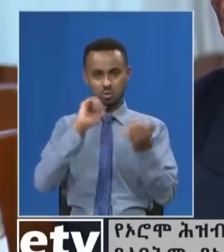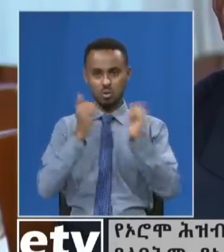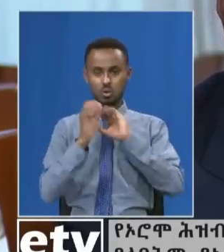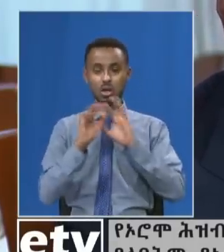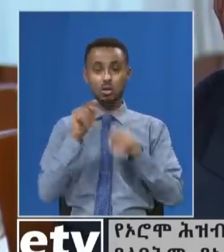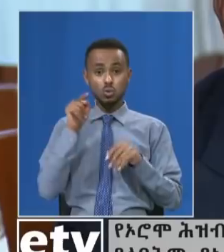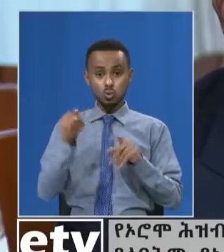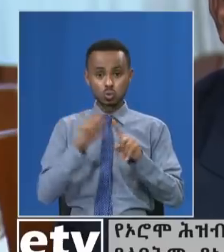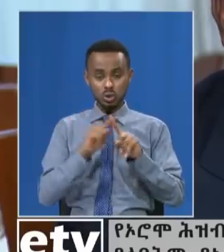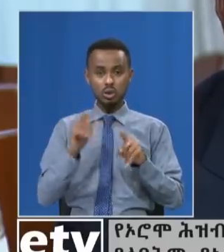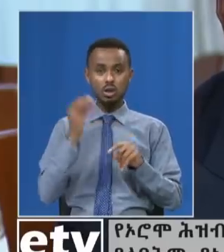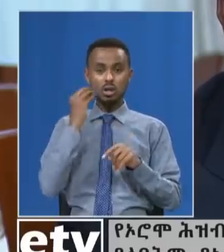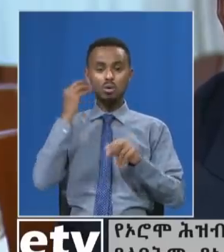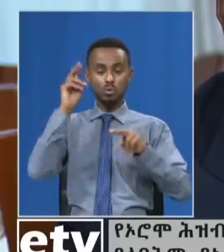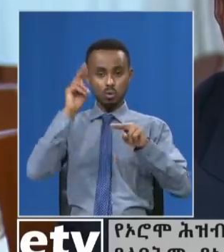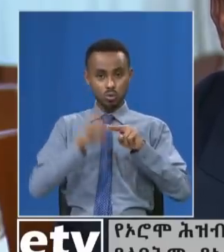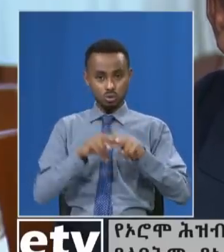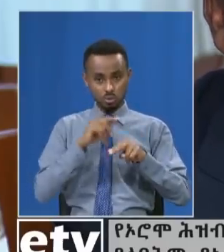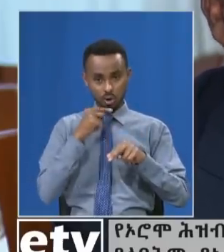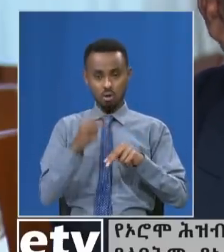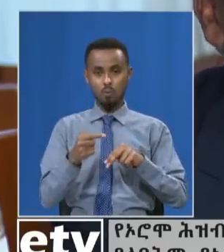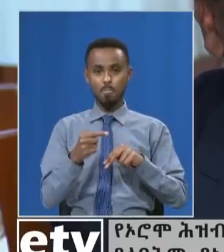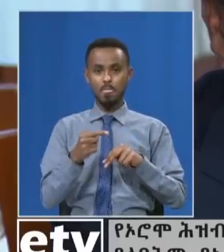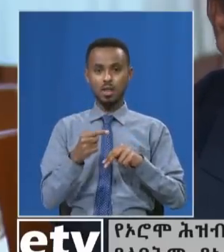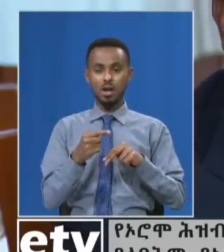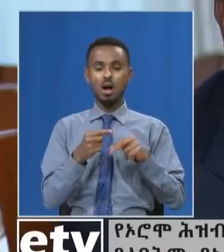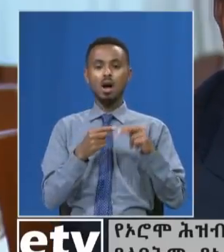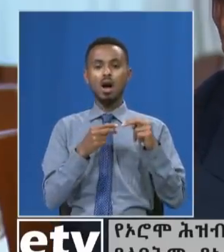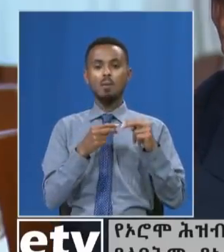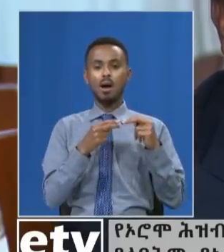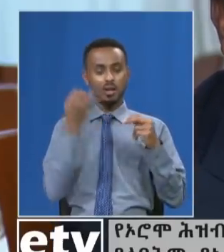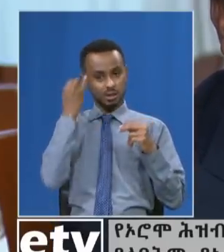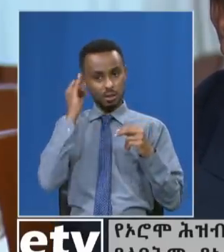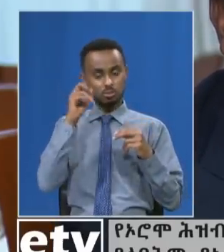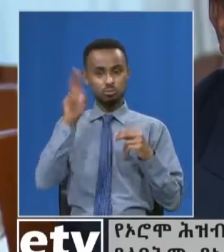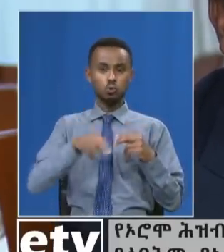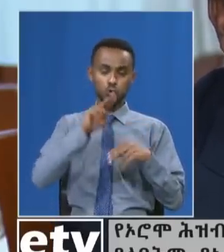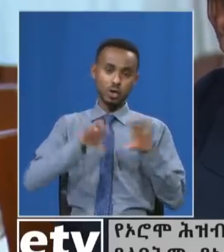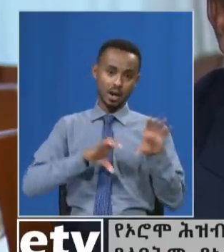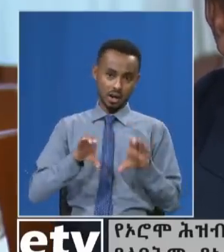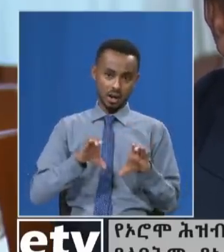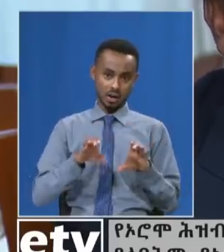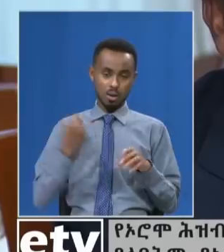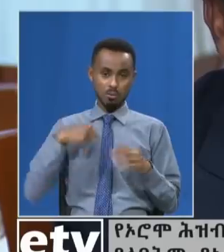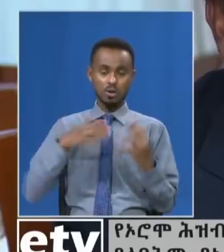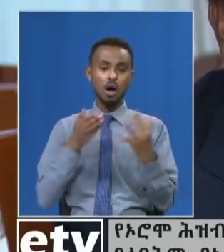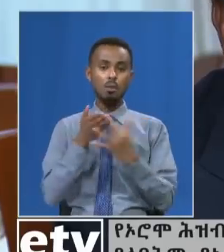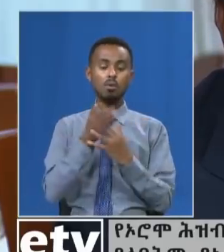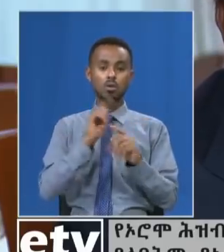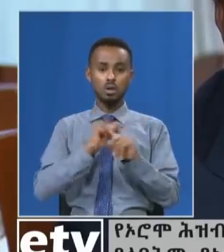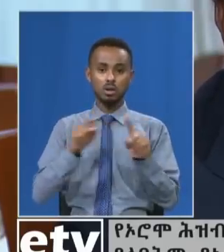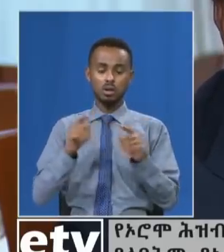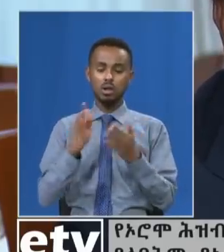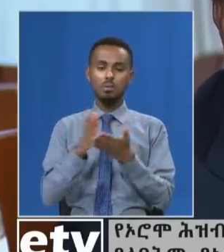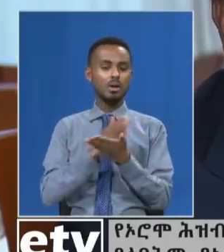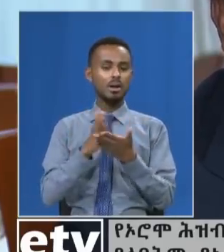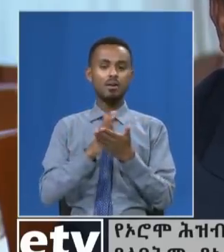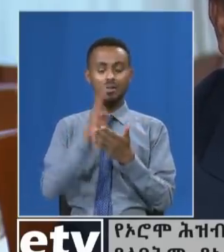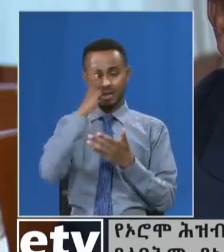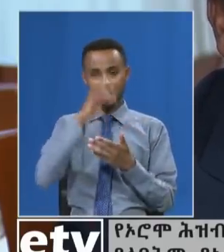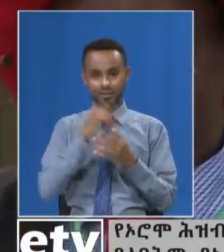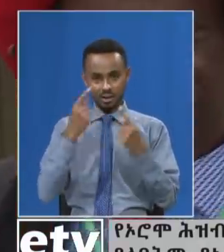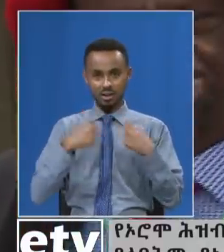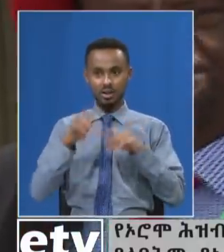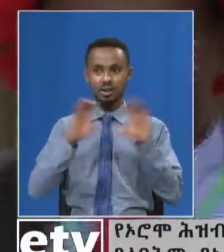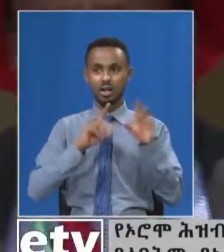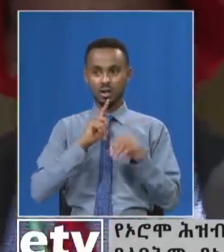የለም እሱ ግን የቤቱ ቁጭ ብሎ ሹምሽር ያረጋል በሐሳብ በእኛ በኩል ግን መከፋፈል እንዳይፈጠር